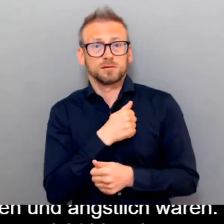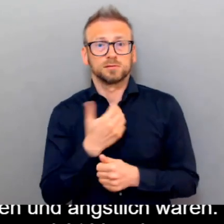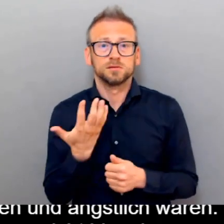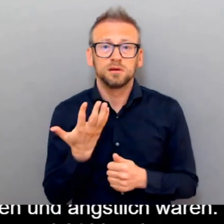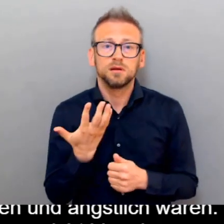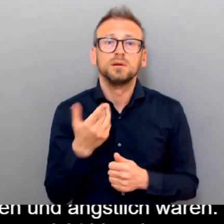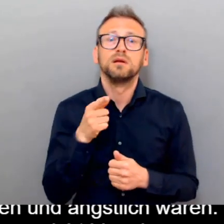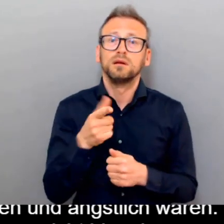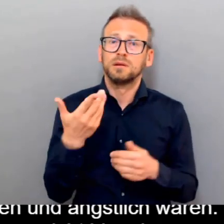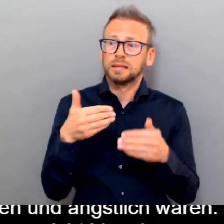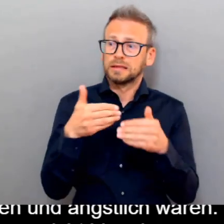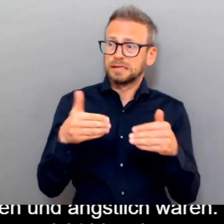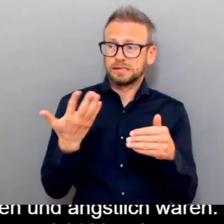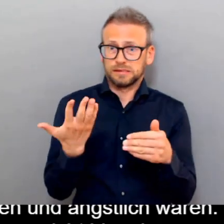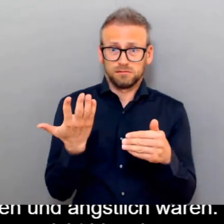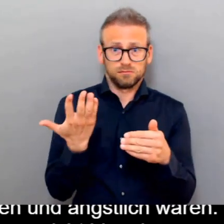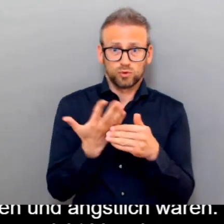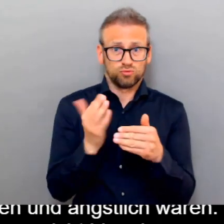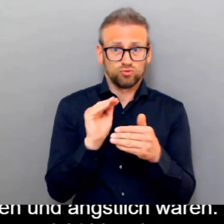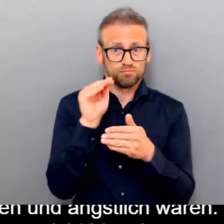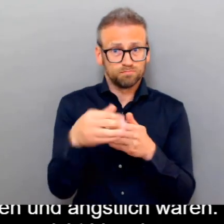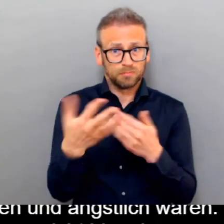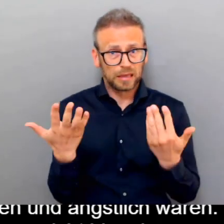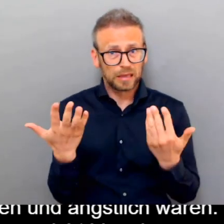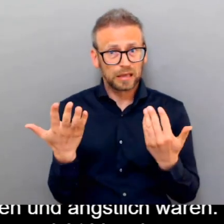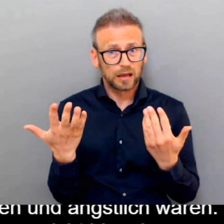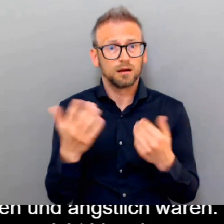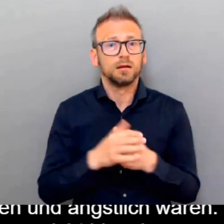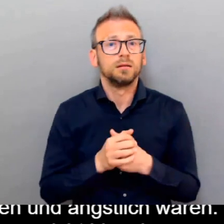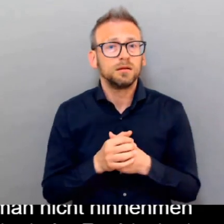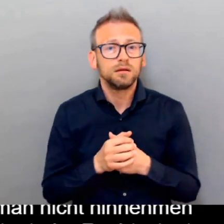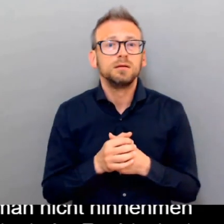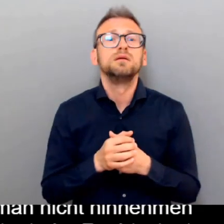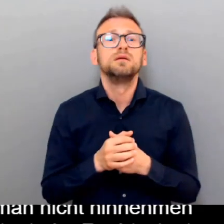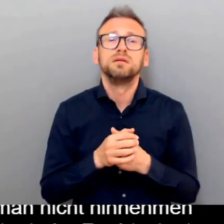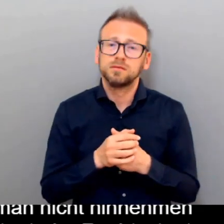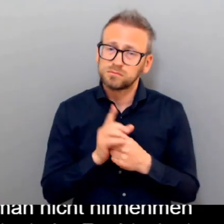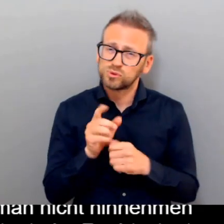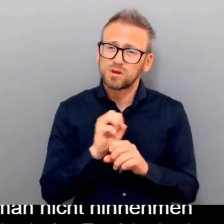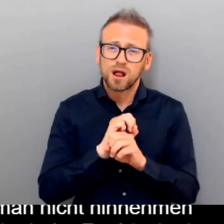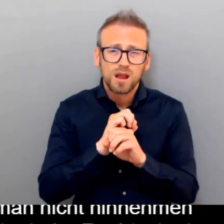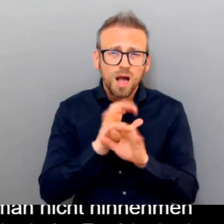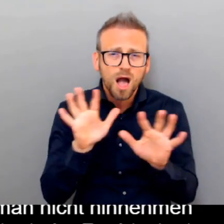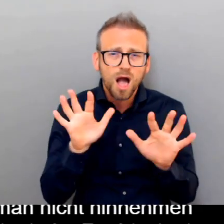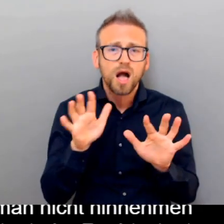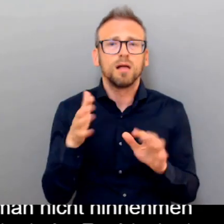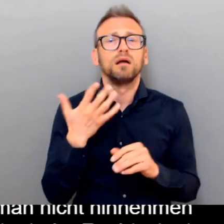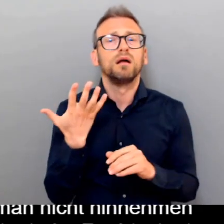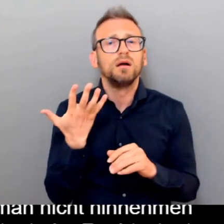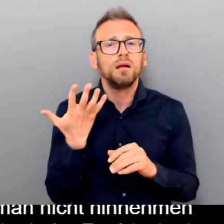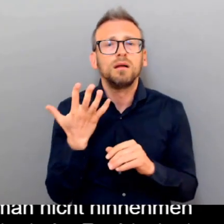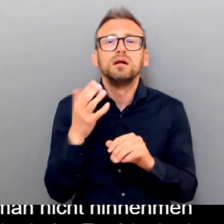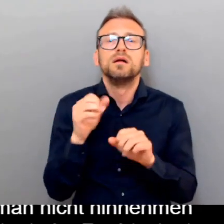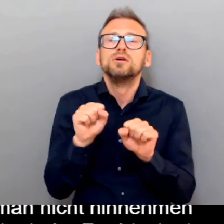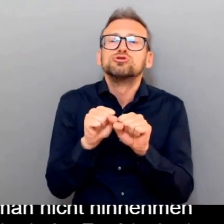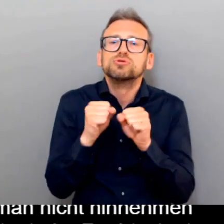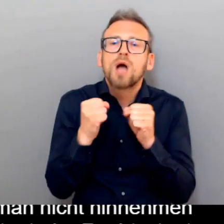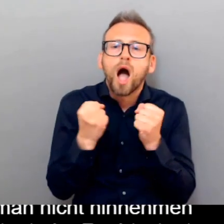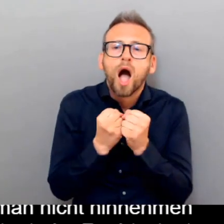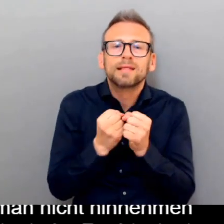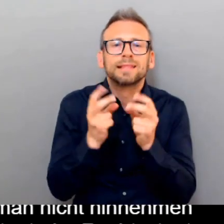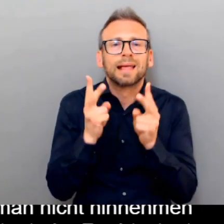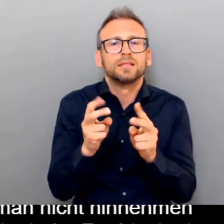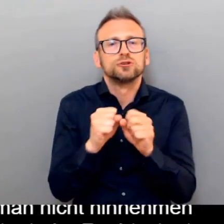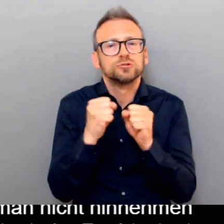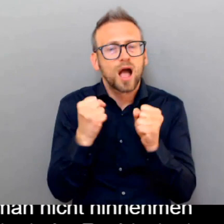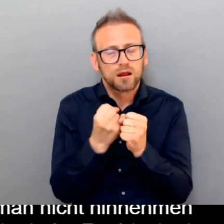Linie, weshalb auch der Innenminister Joachim Herrmann beauftragt wurde, ein entsprechendes Konzept in enger Abstimmung